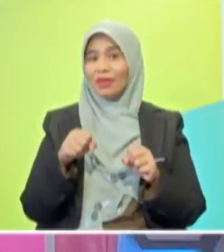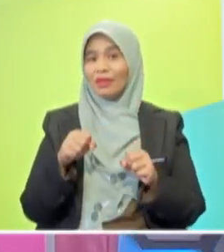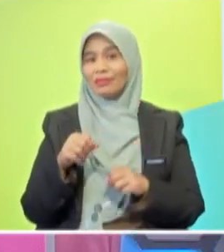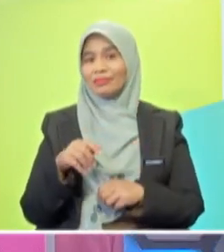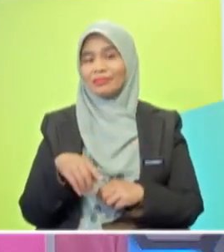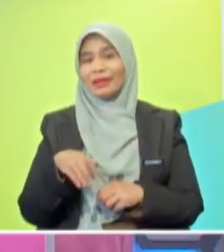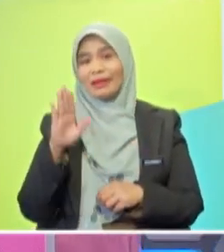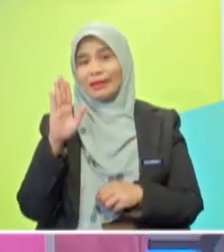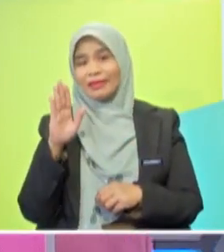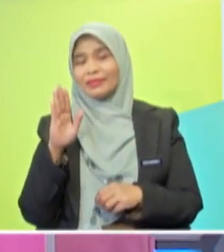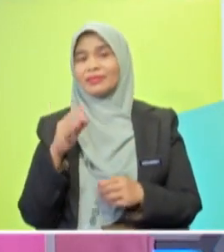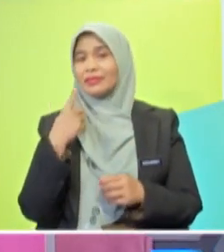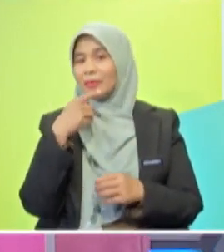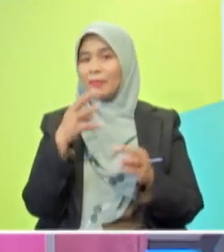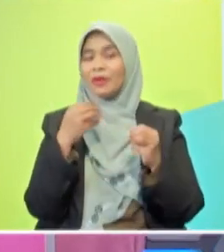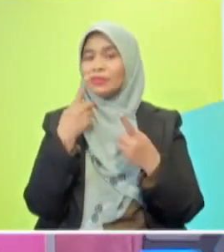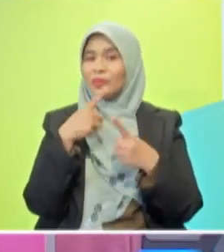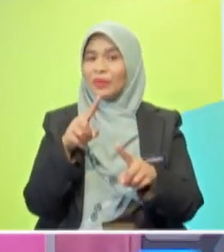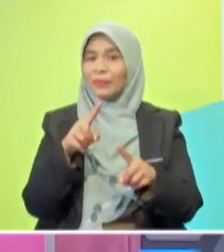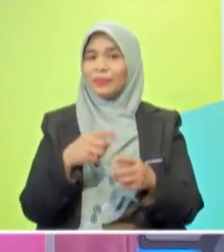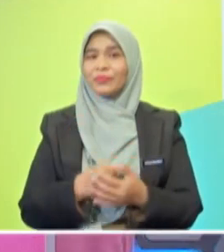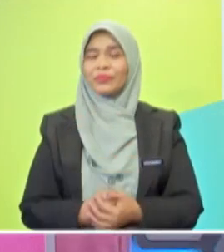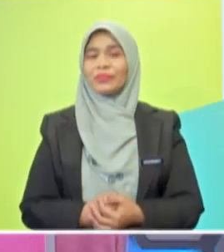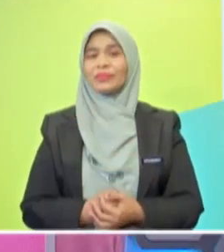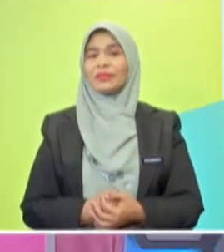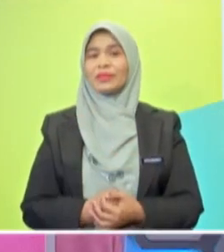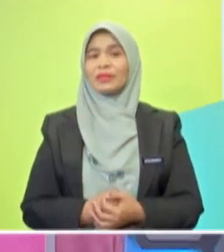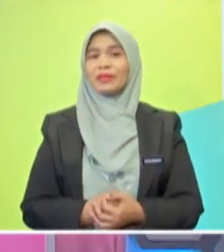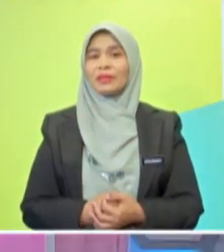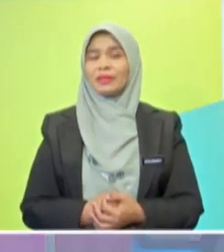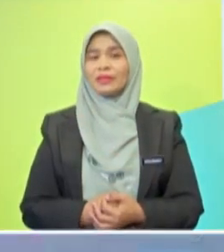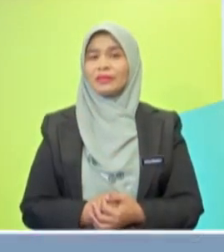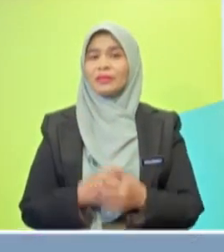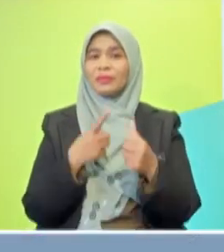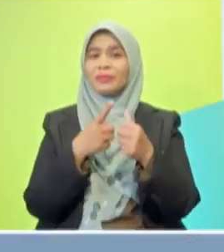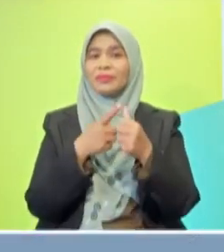light? Siapa yang nak jawab? Siapa nak jawab, silakan. Siapa nak jawab soalan? Ustazah, yang pertama.